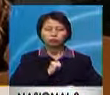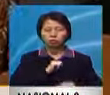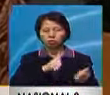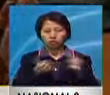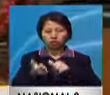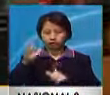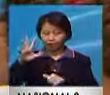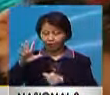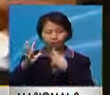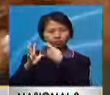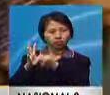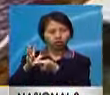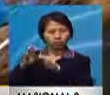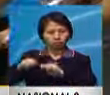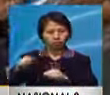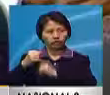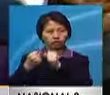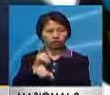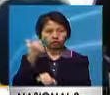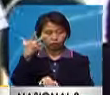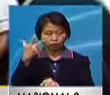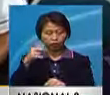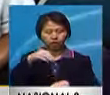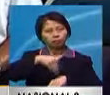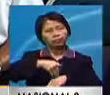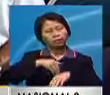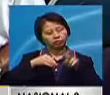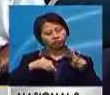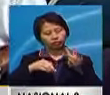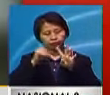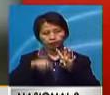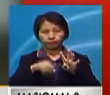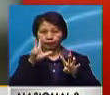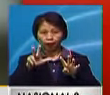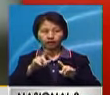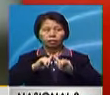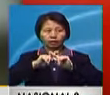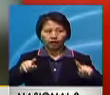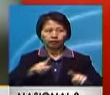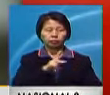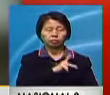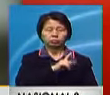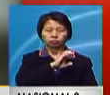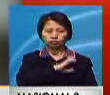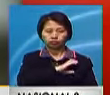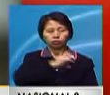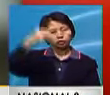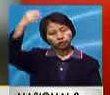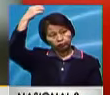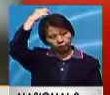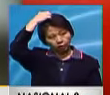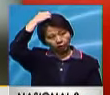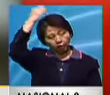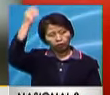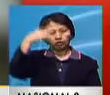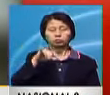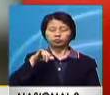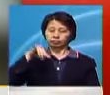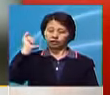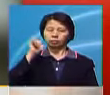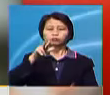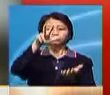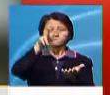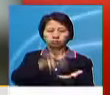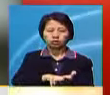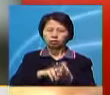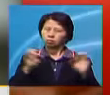oleh 5 murid tahun 3 pada 24 Mac lepas. Bagaimanapun, Ketua Polis Selangor, Dato' Abdul Samah Mat semalam